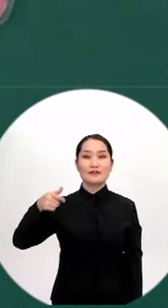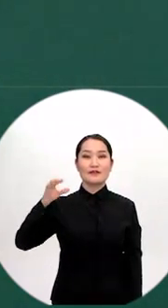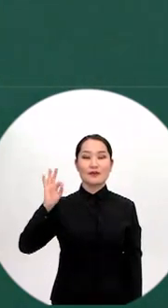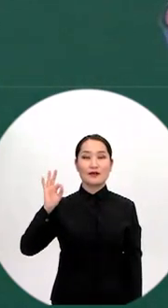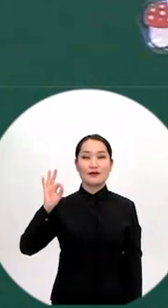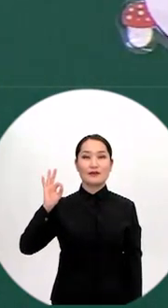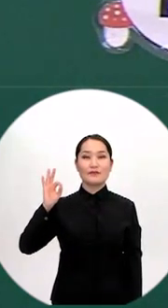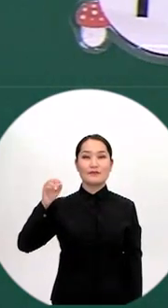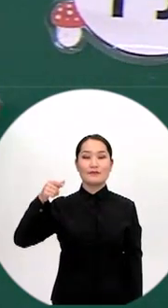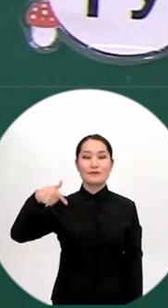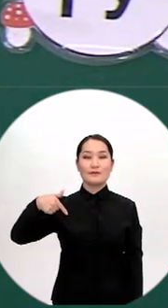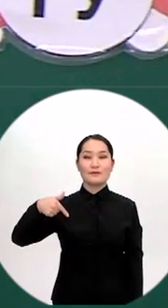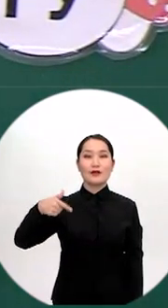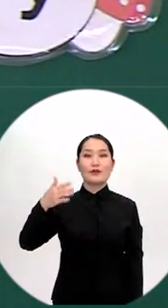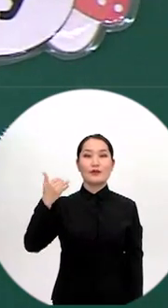Ко.